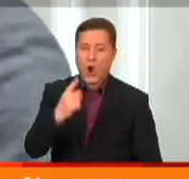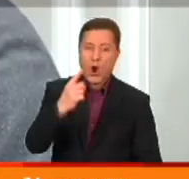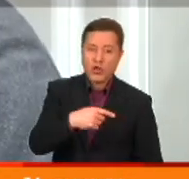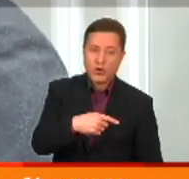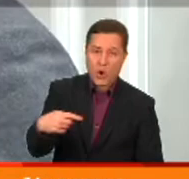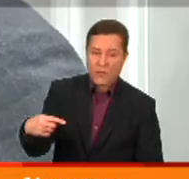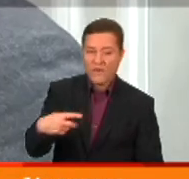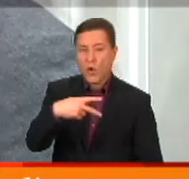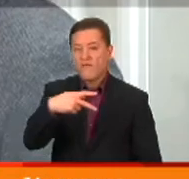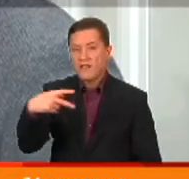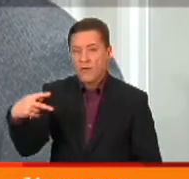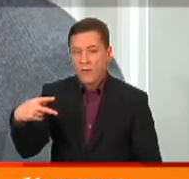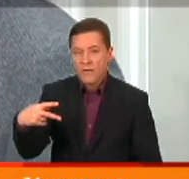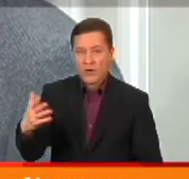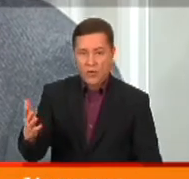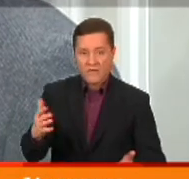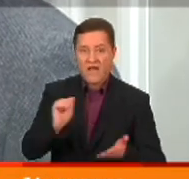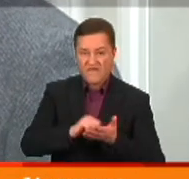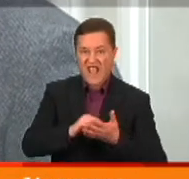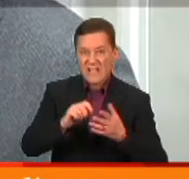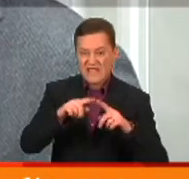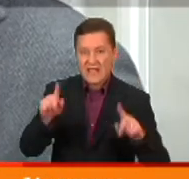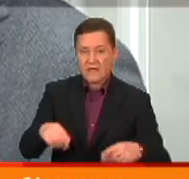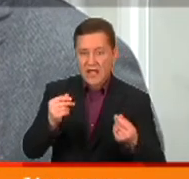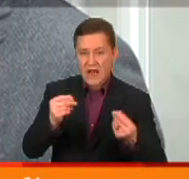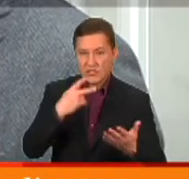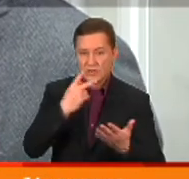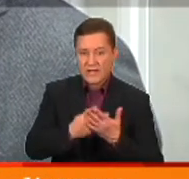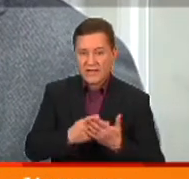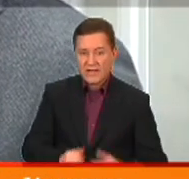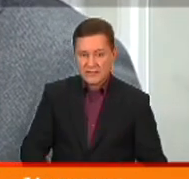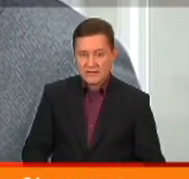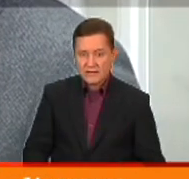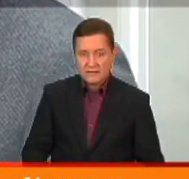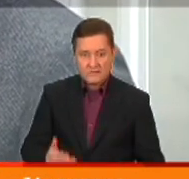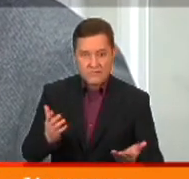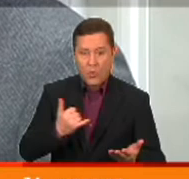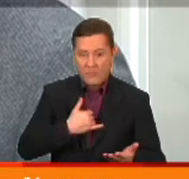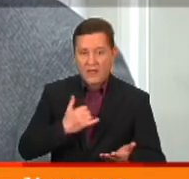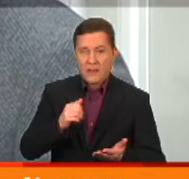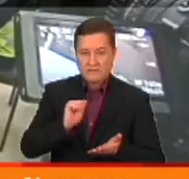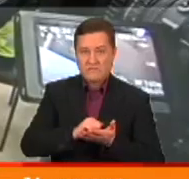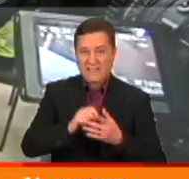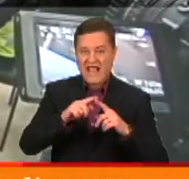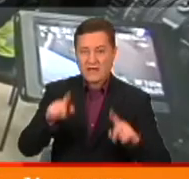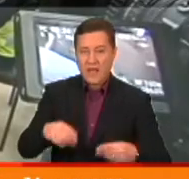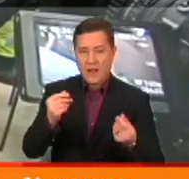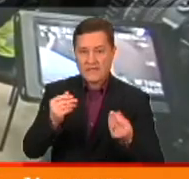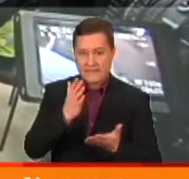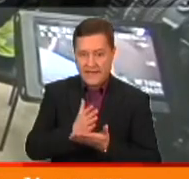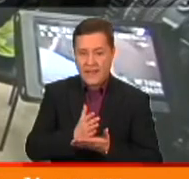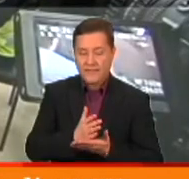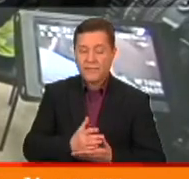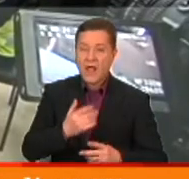Одноповерховий, двоповерховий. Ви декларацію Мангера дивились? До рапорту не долучена навіть декларація. І ось